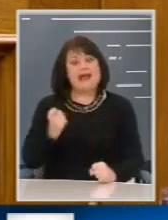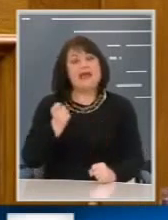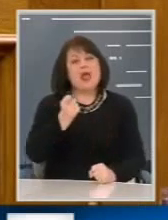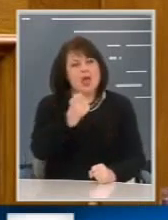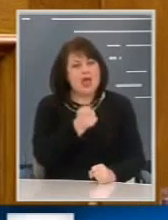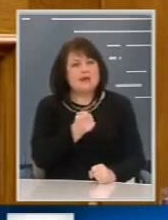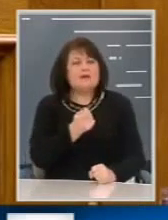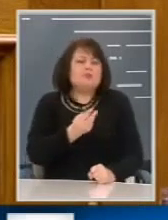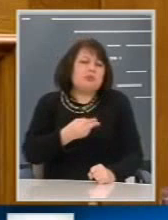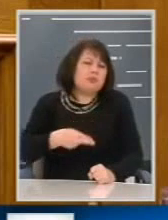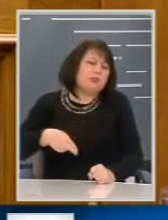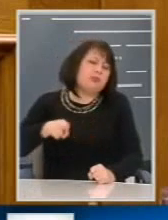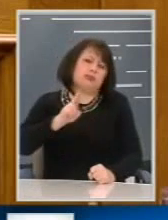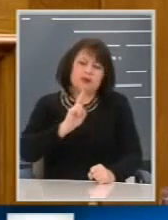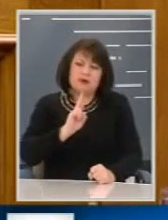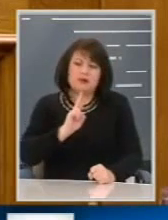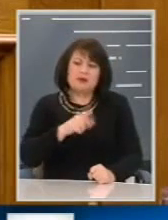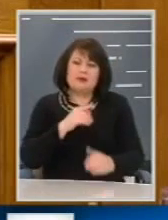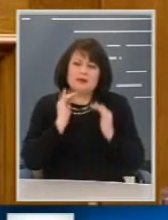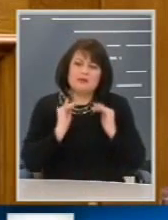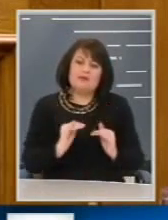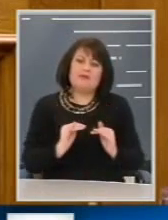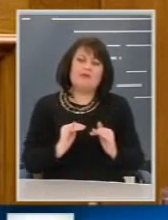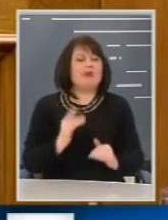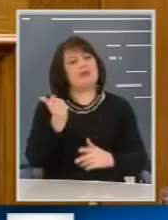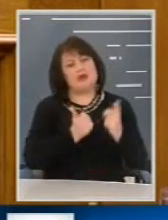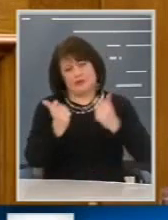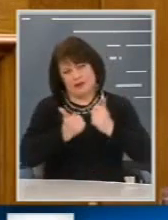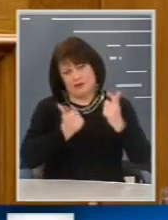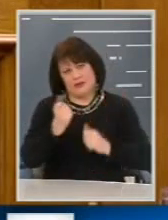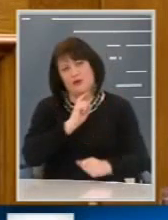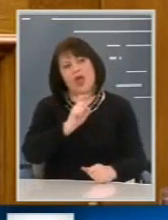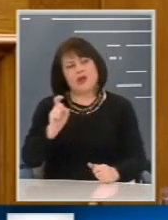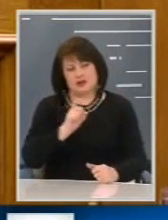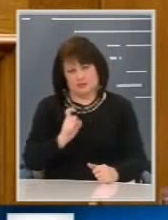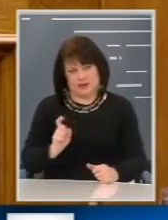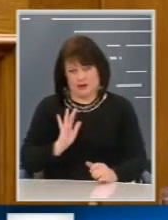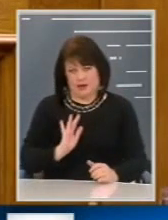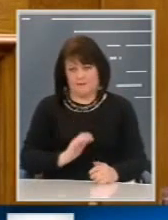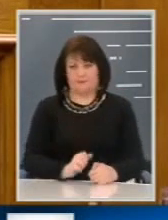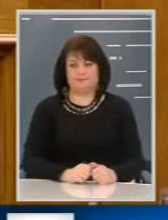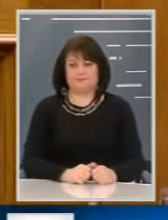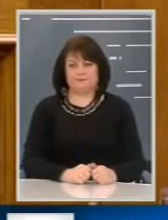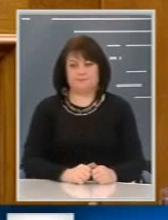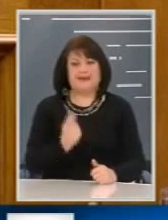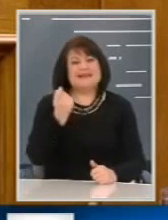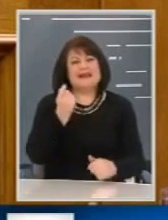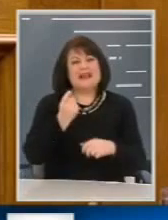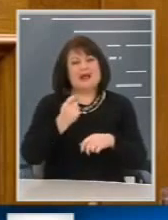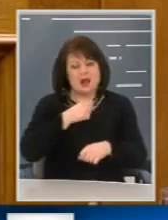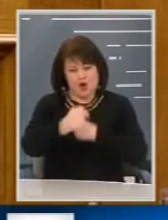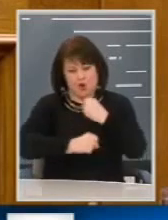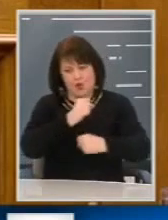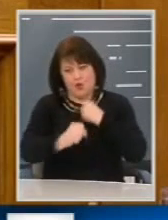σε δυσθεώρατα ύψη, εξακολουθούσαν να δανείζονται δεκάδες εκατομμύρια το καθένα. Σε λίγα χρόνια μόλις,